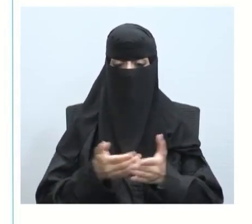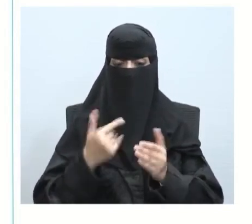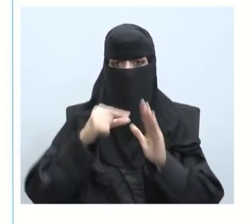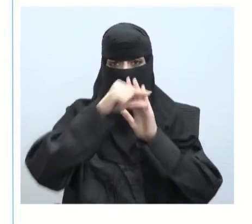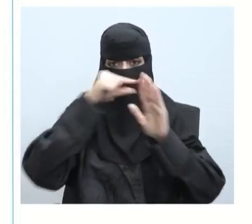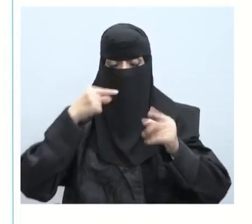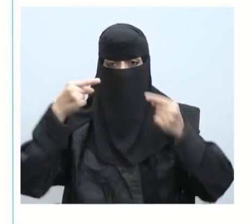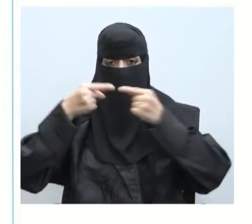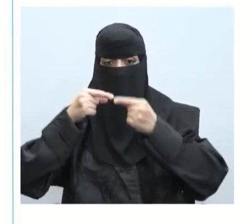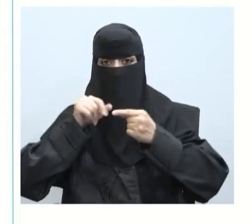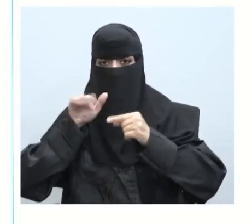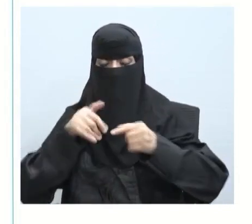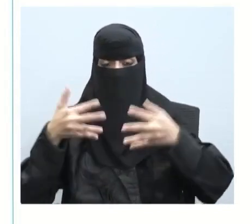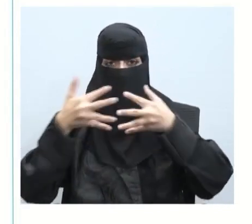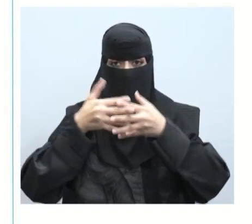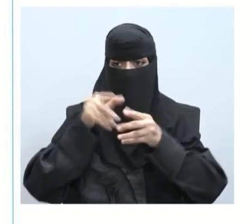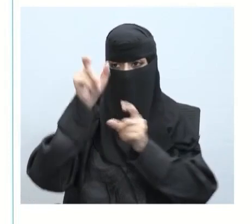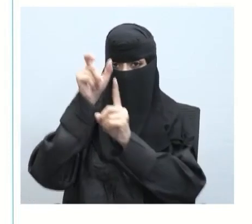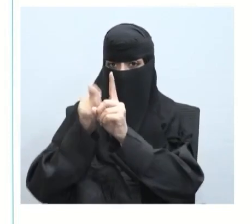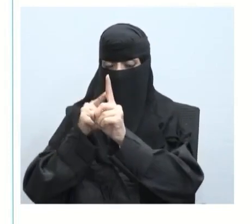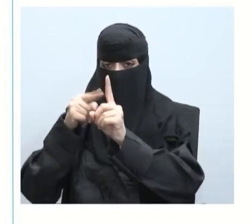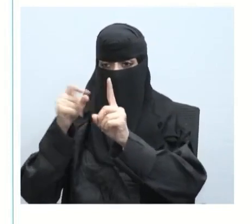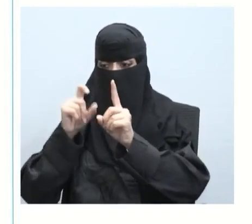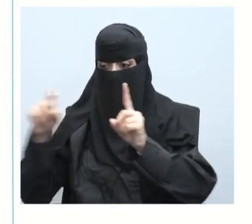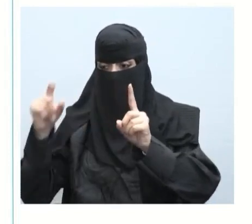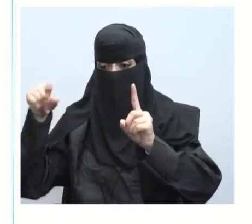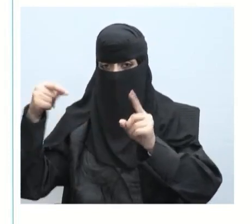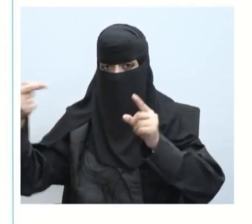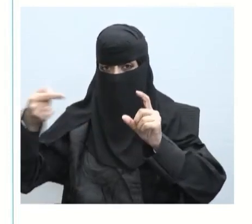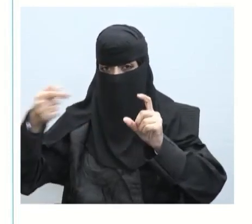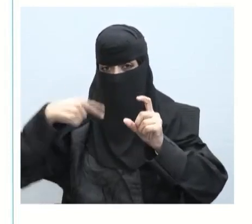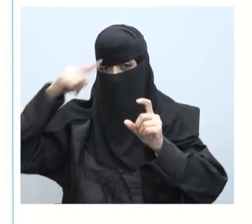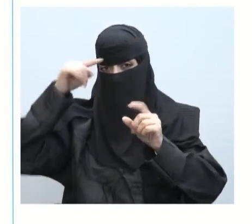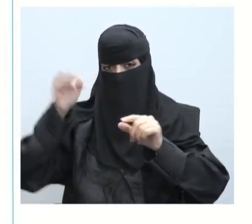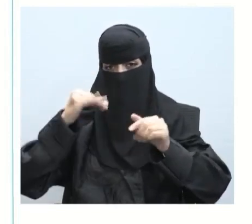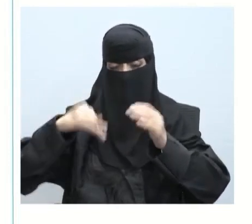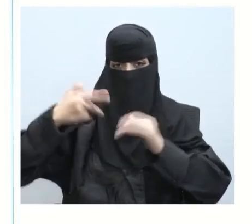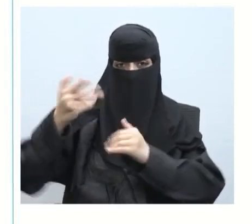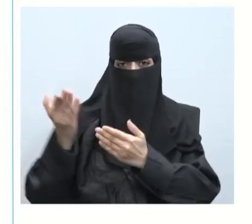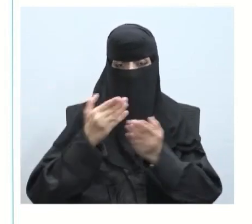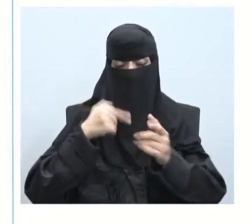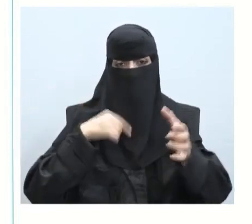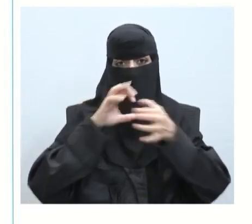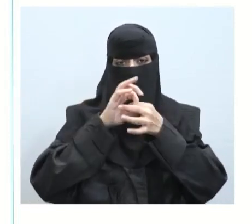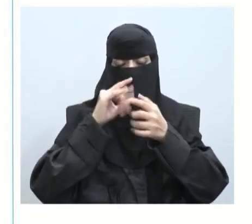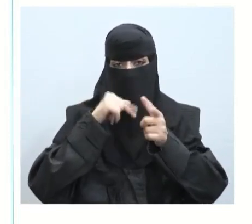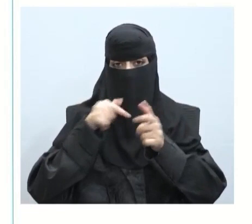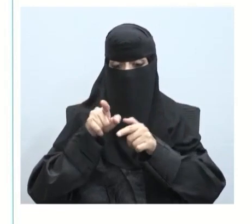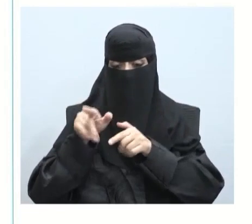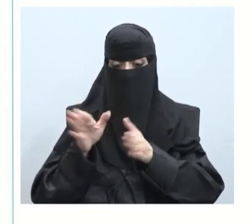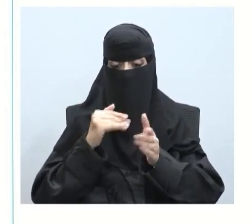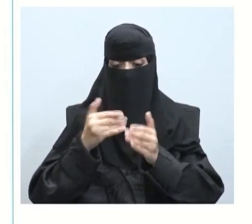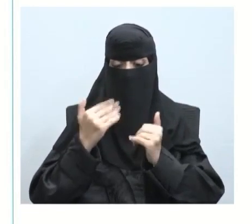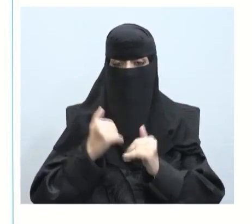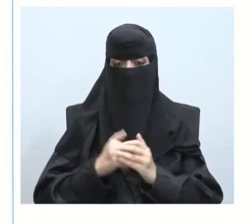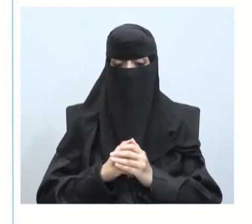والتوبيك وهو الموضوع الذي سيشترك فيه العميل، والبورت هو منفذ افتراضي او منفذ الخادم المراد الاتصال به، ايضا